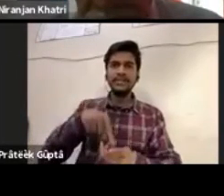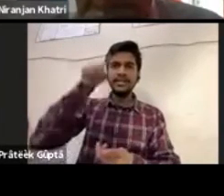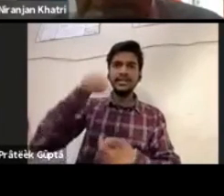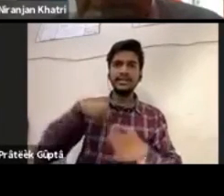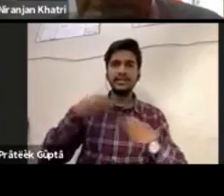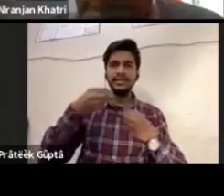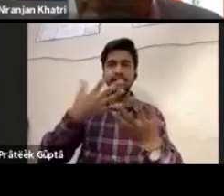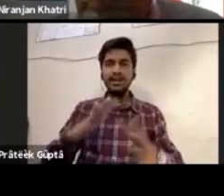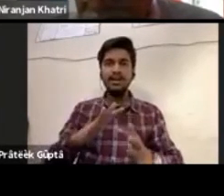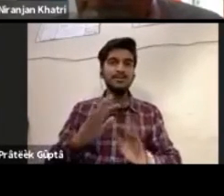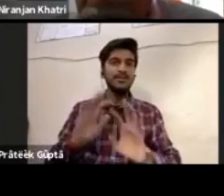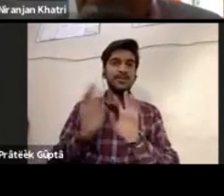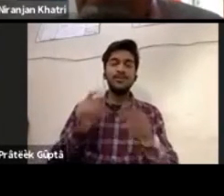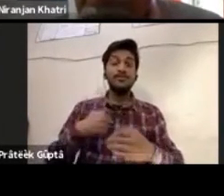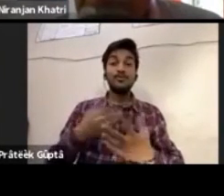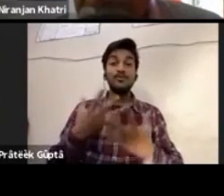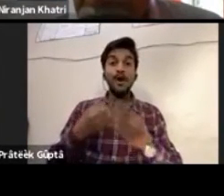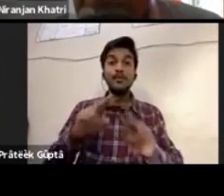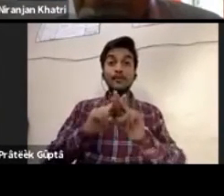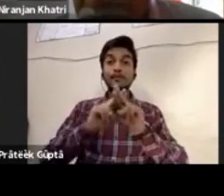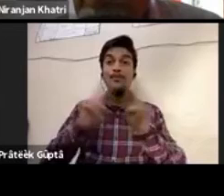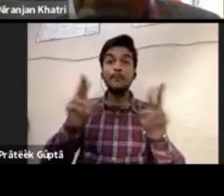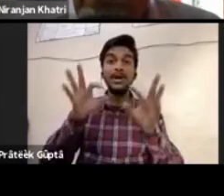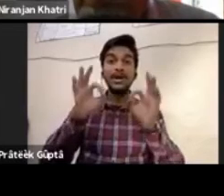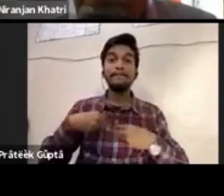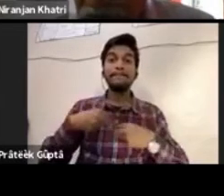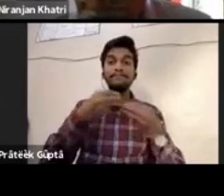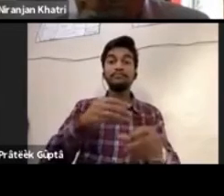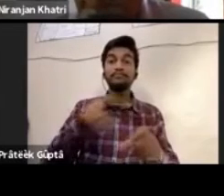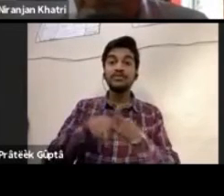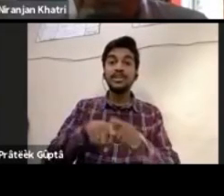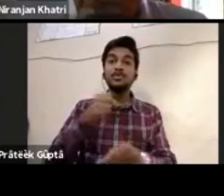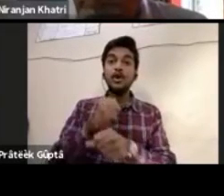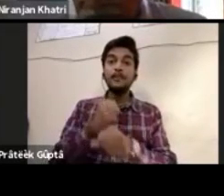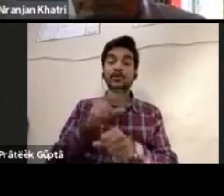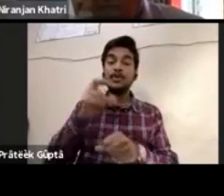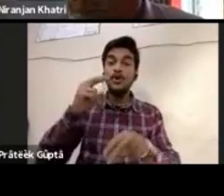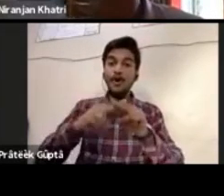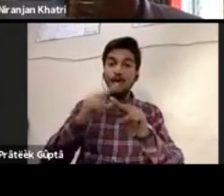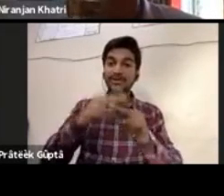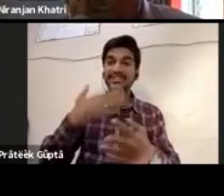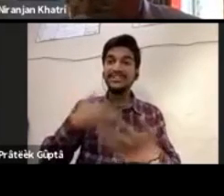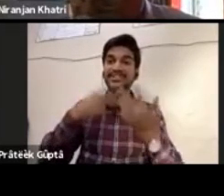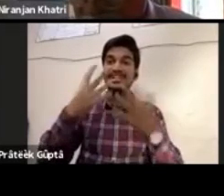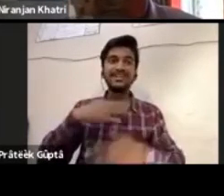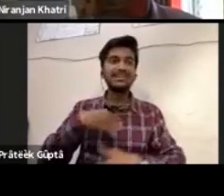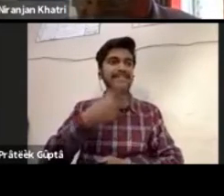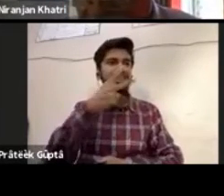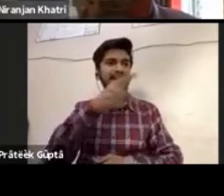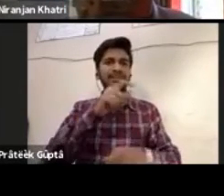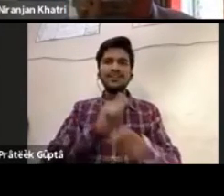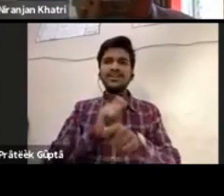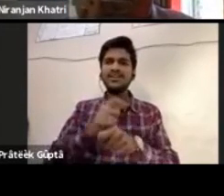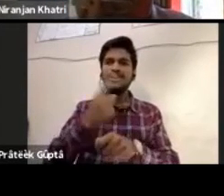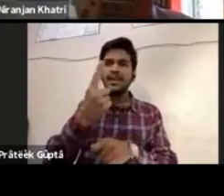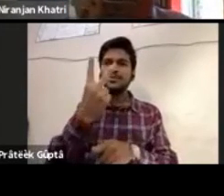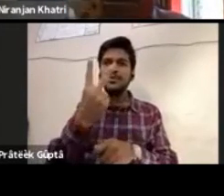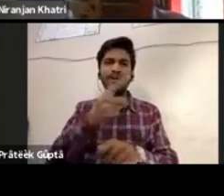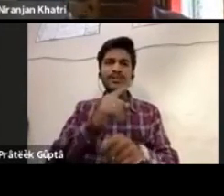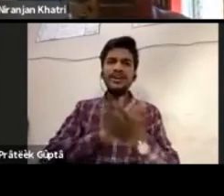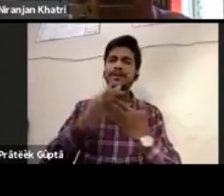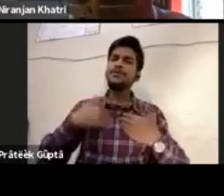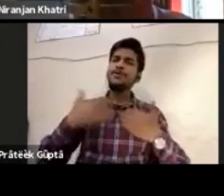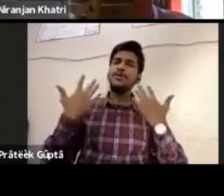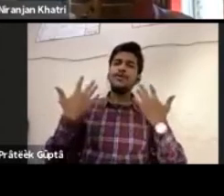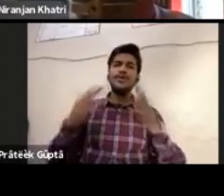हैंडीकैप, और या किसी भी गवर्नमेंट ऑफिस इंस्टीट्यूशन में भी हम देखते हैं बस ये दो काम होने के बाद में सोचते हैं कि हमने तो एक्सेसिबिलिटी का जो